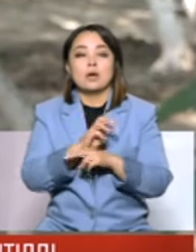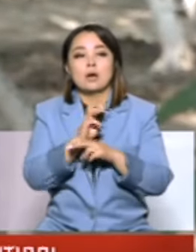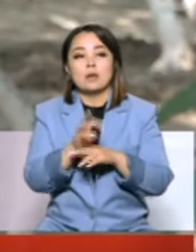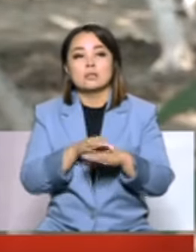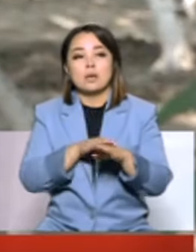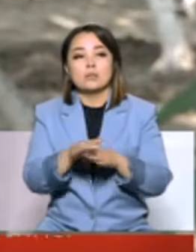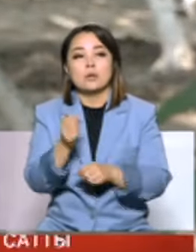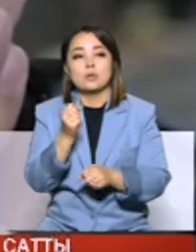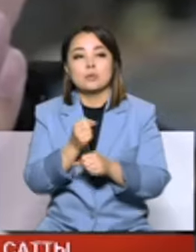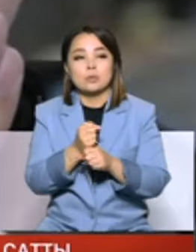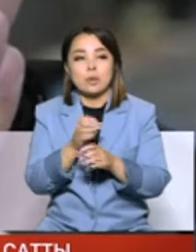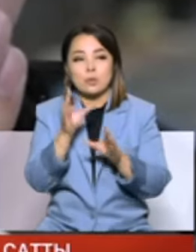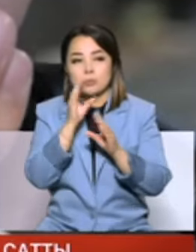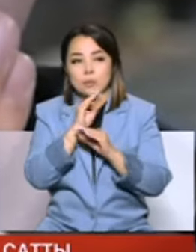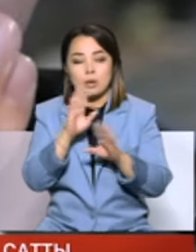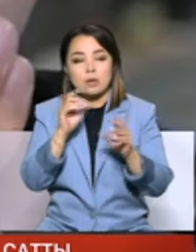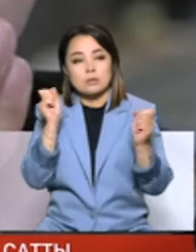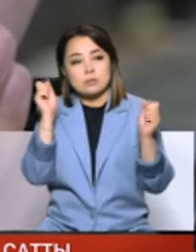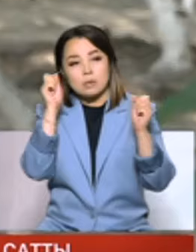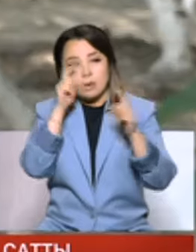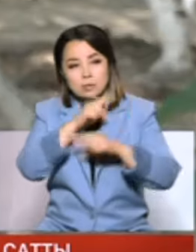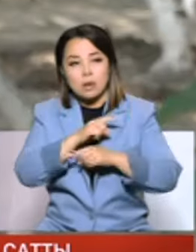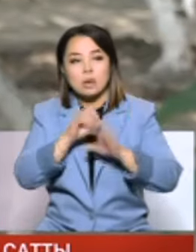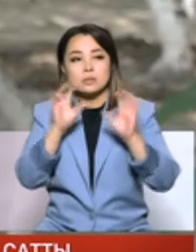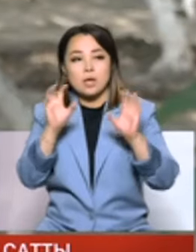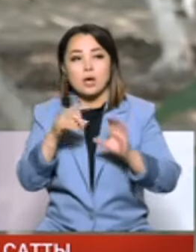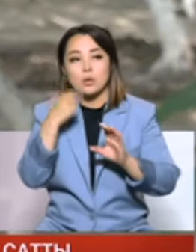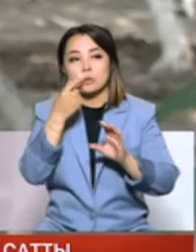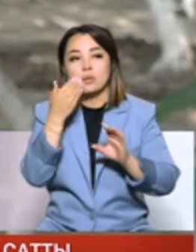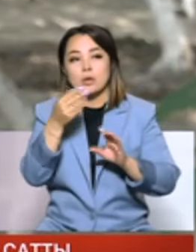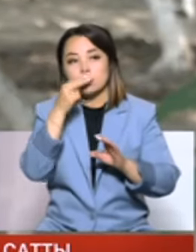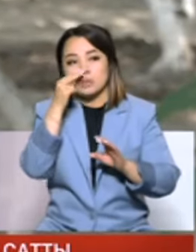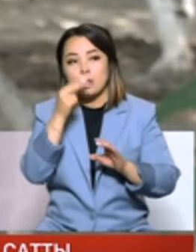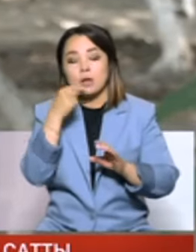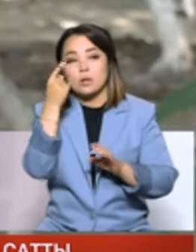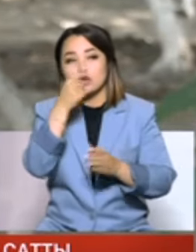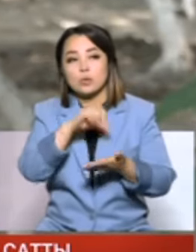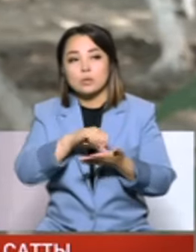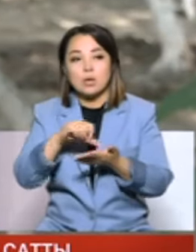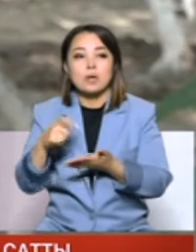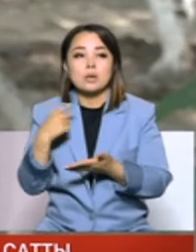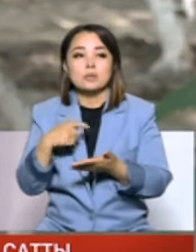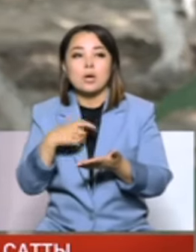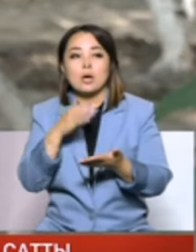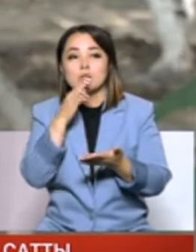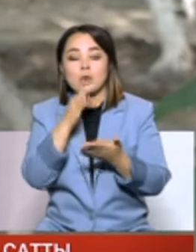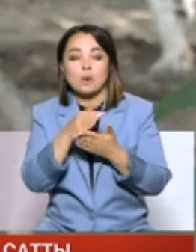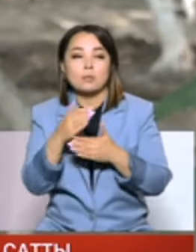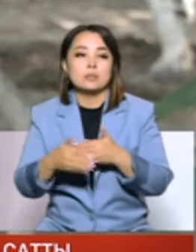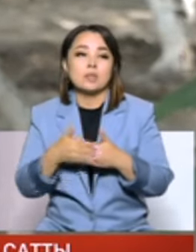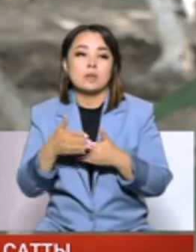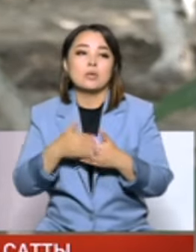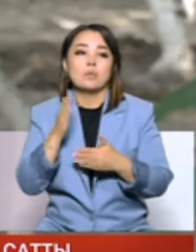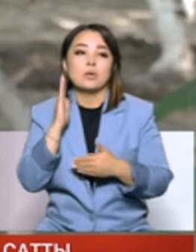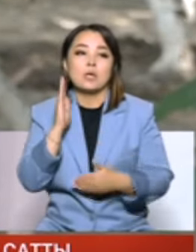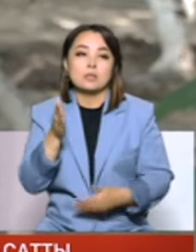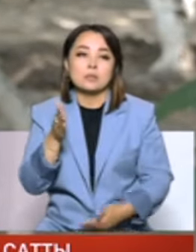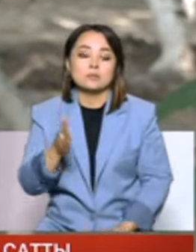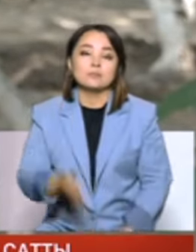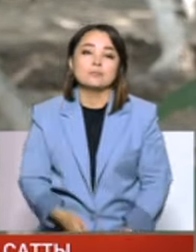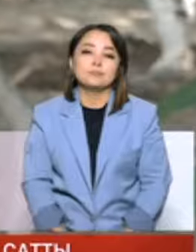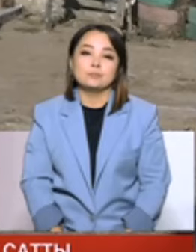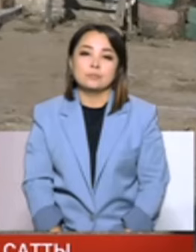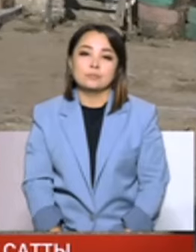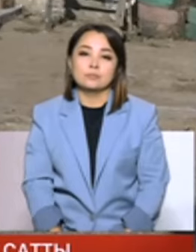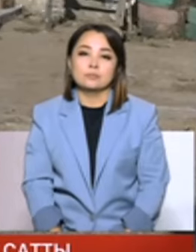толықтай қамтамасыз етілмегендігі анықталып отыр. Заң жүзінде осыған кінәлі тұлғалар өзінің жауапкершілігінде тартылатын болады.